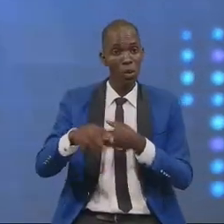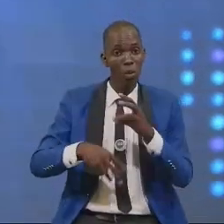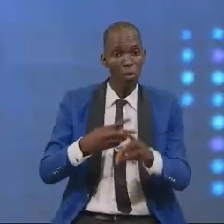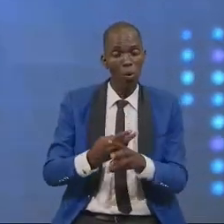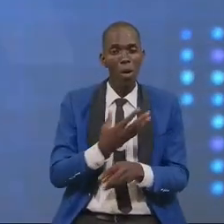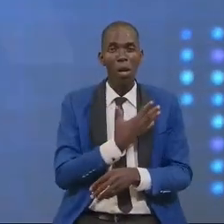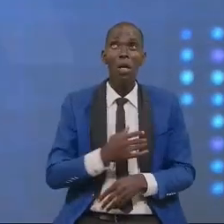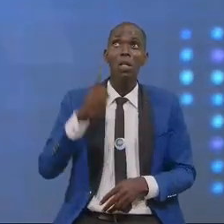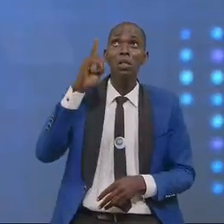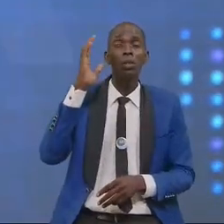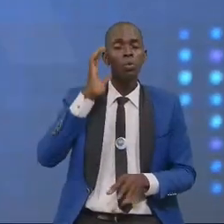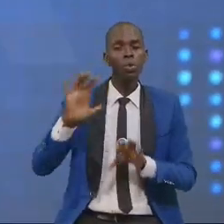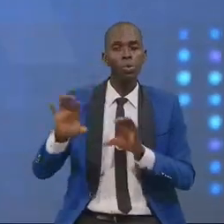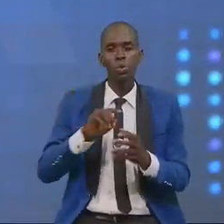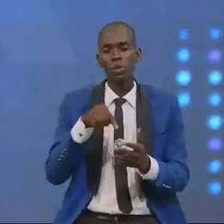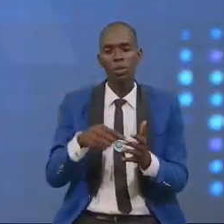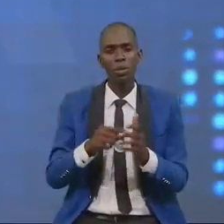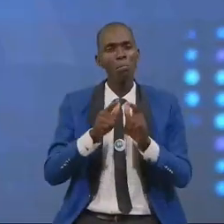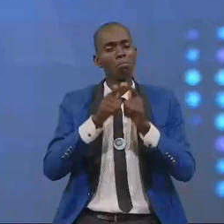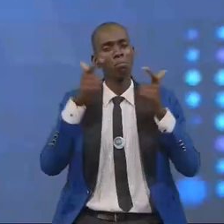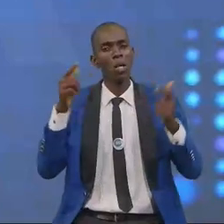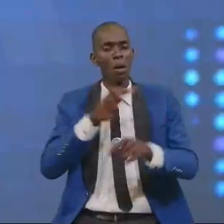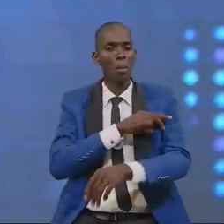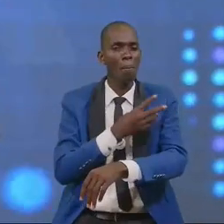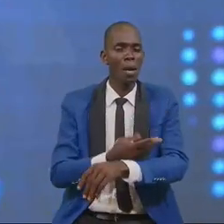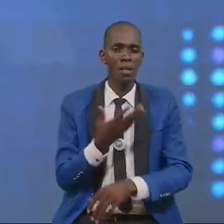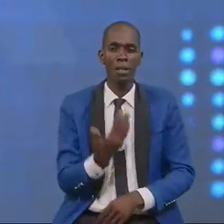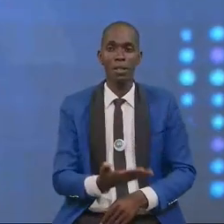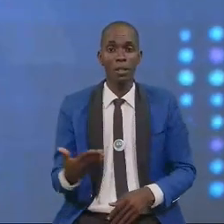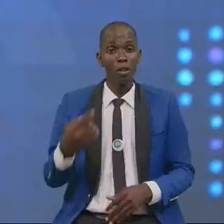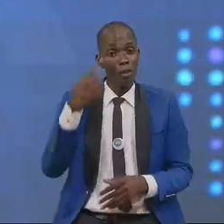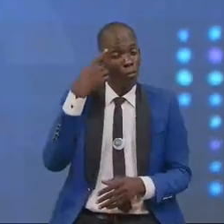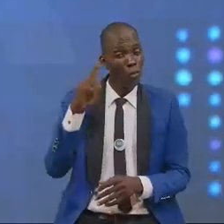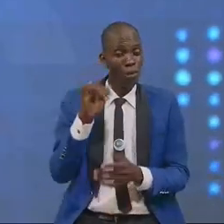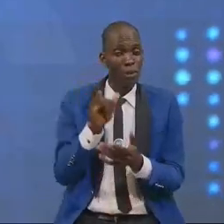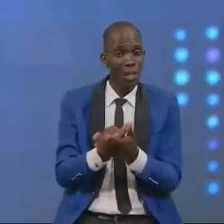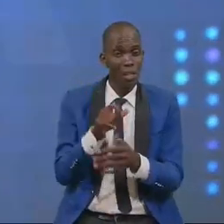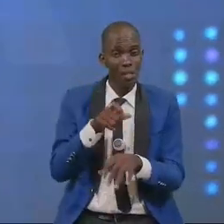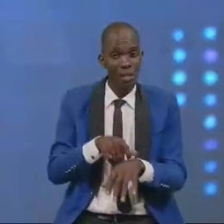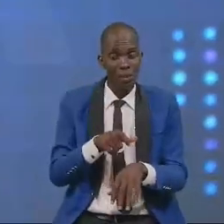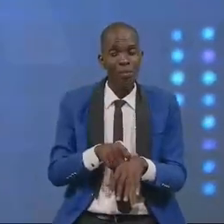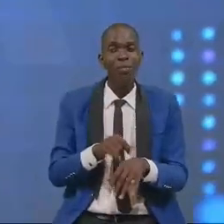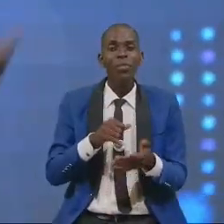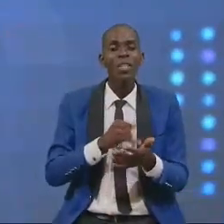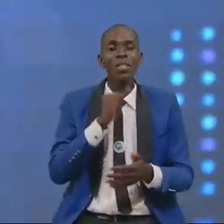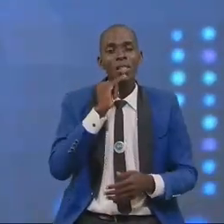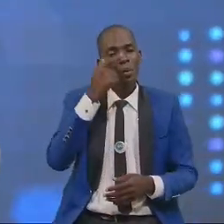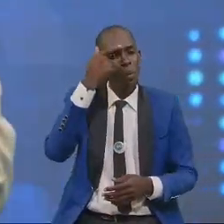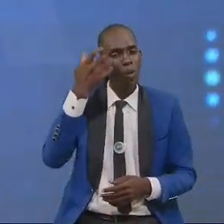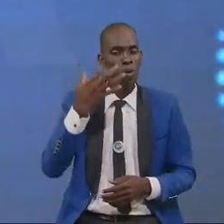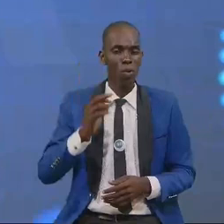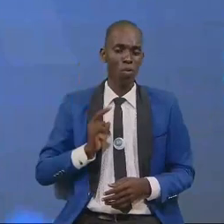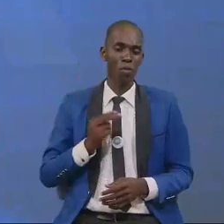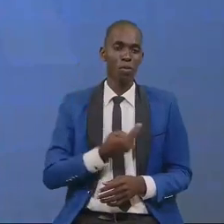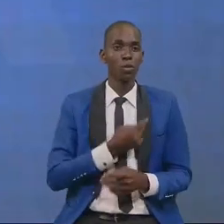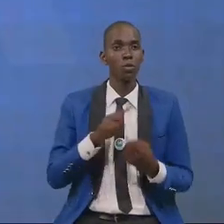et qu'il fera ces choses majestueuses ont dit depuis ce temps-là c'est à cause de nous un enfant